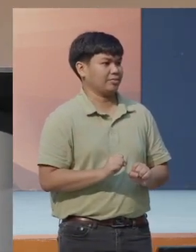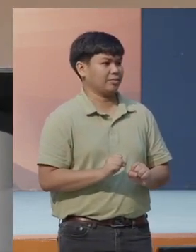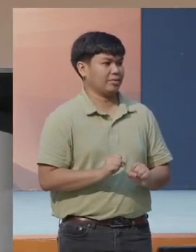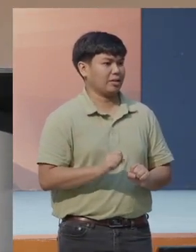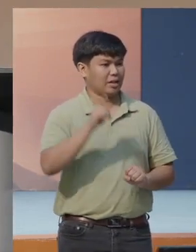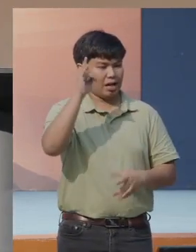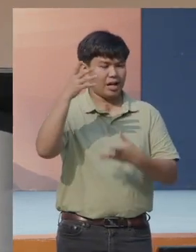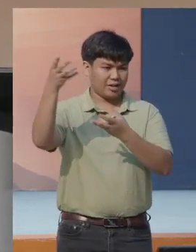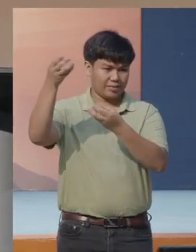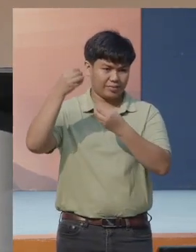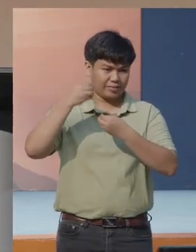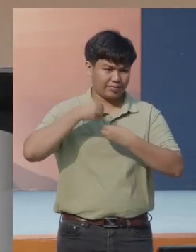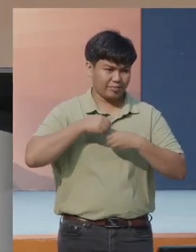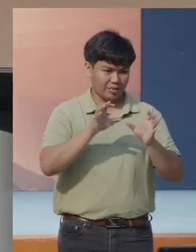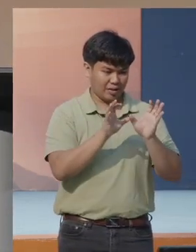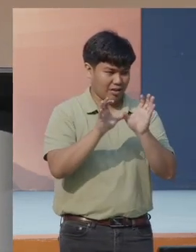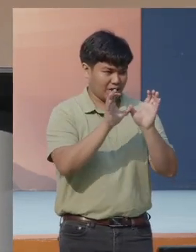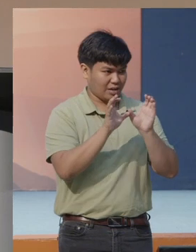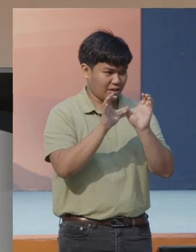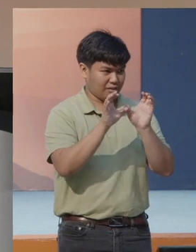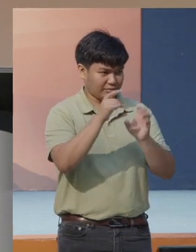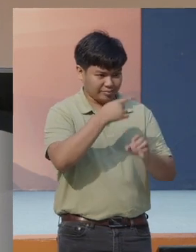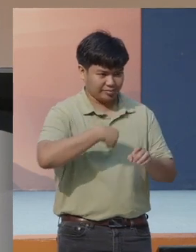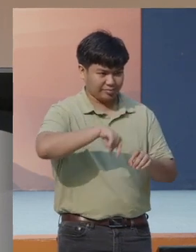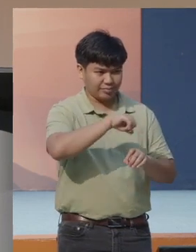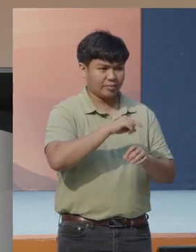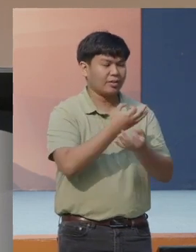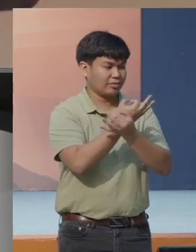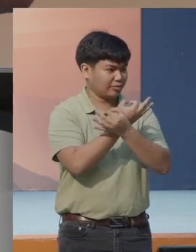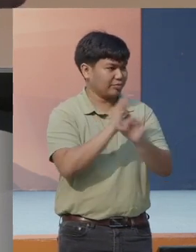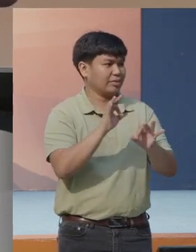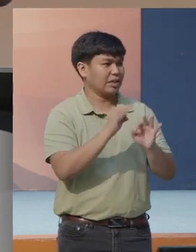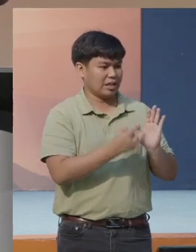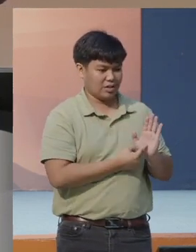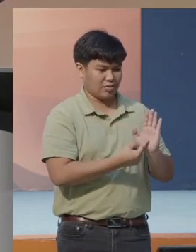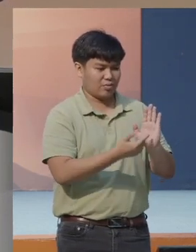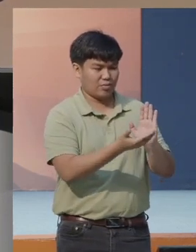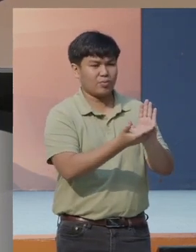binibigay na ni God yung certificate. Laya ka na.